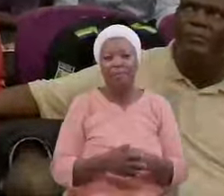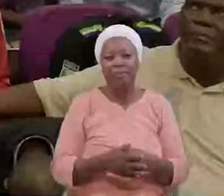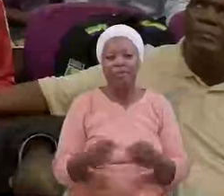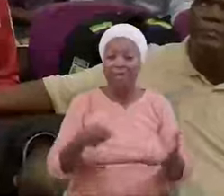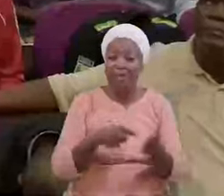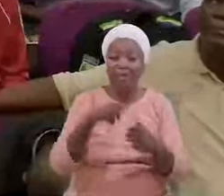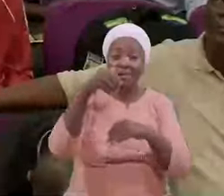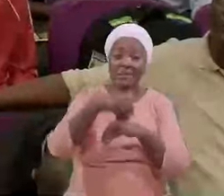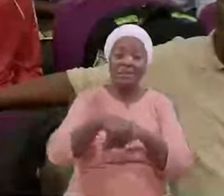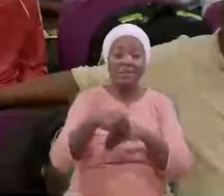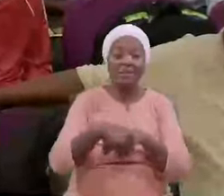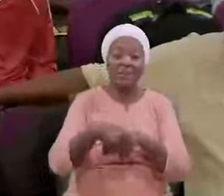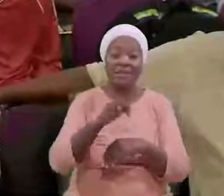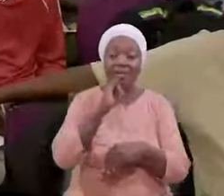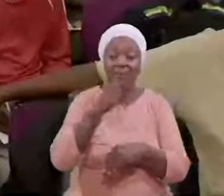Maintenant, ce soir,